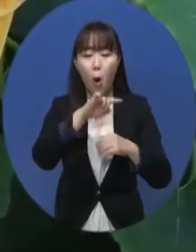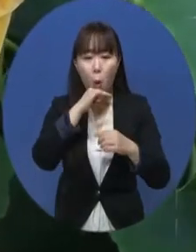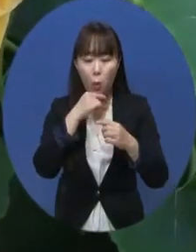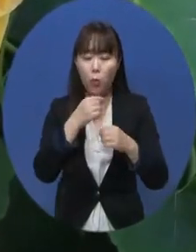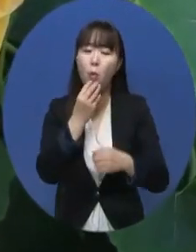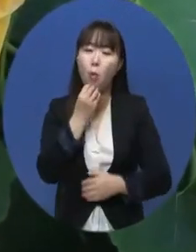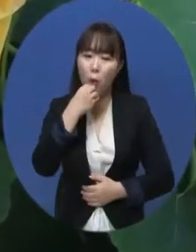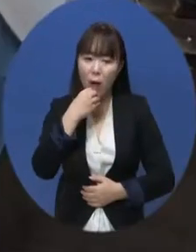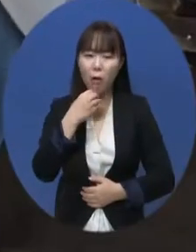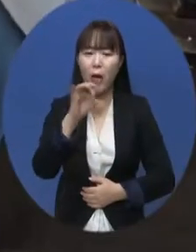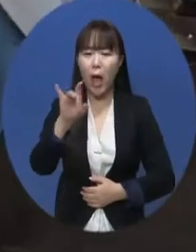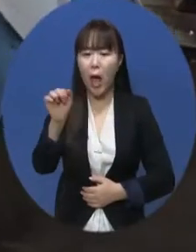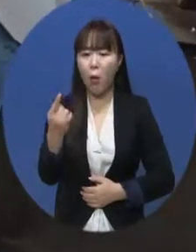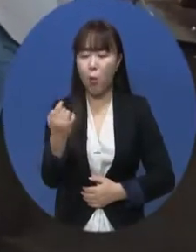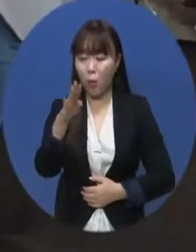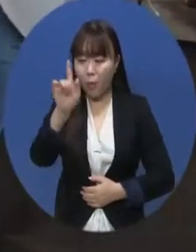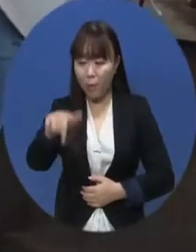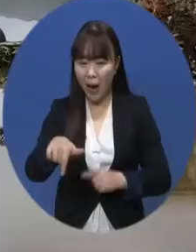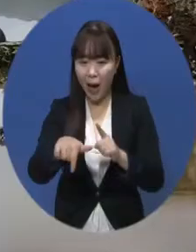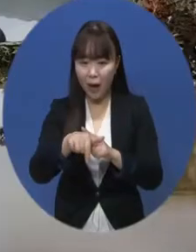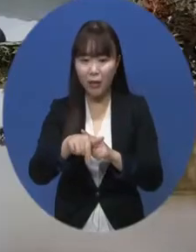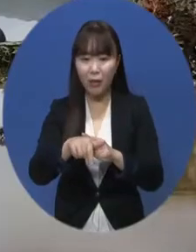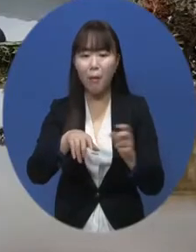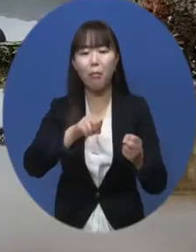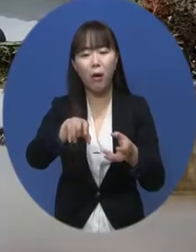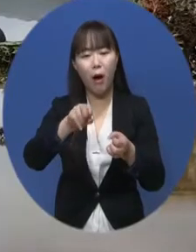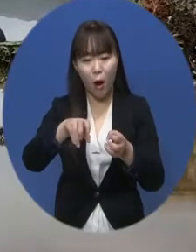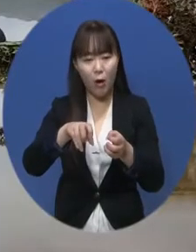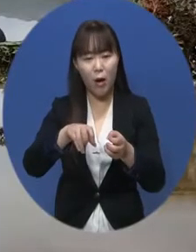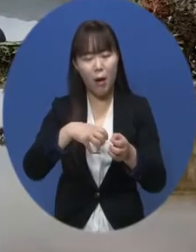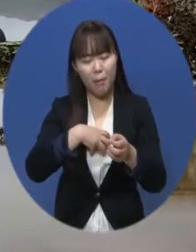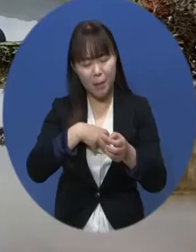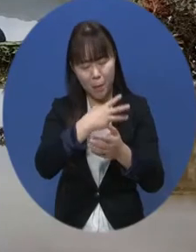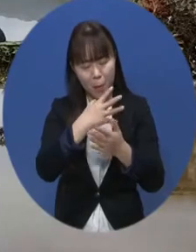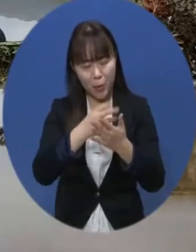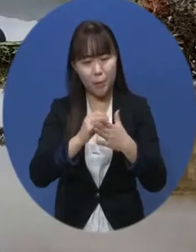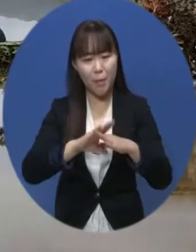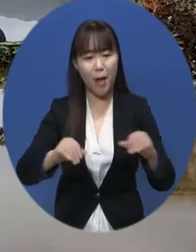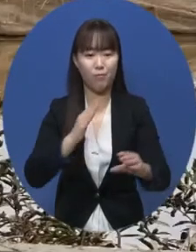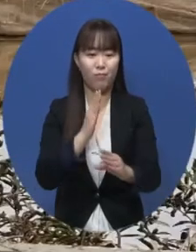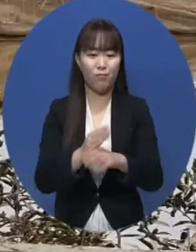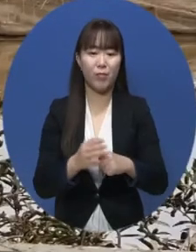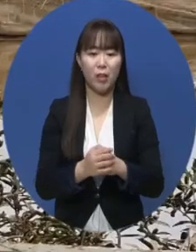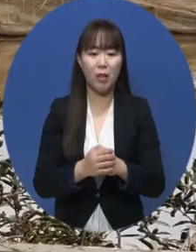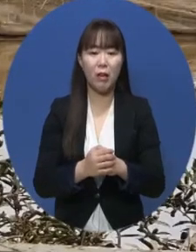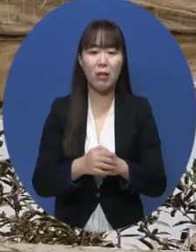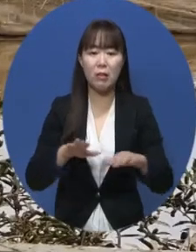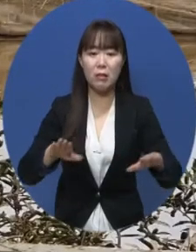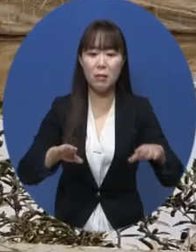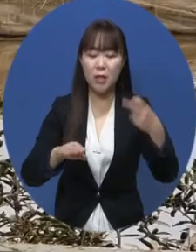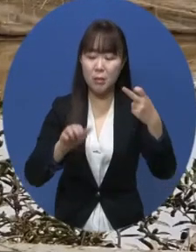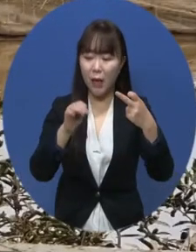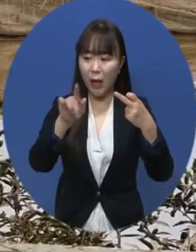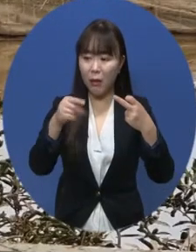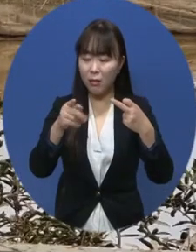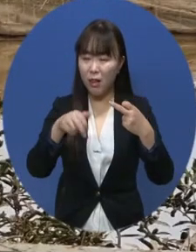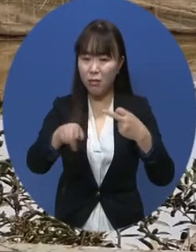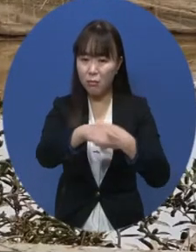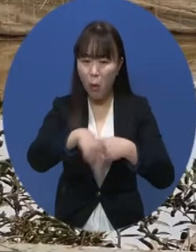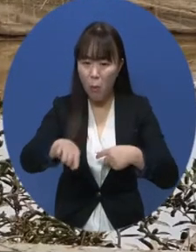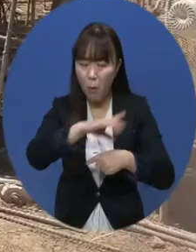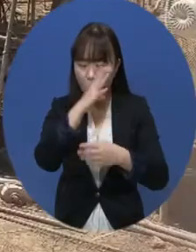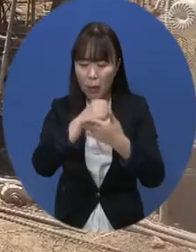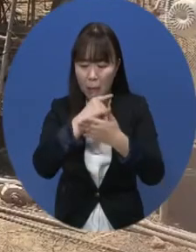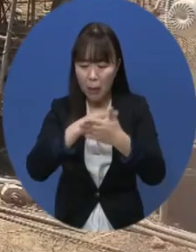수애 아픔을 잊고 있습니다 특히 구례군 구례 옷과 마산면 지역 씨 미 핵 탈의 하우스 는 침수 피해가